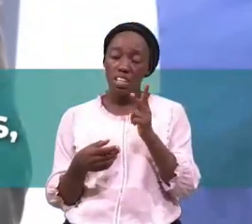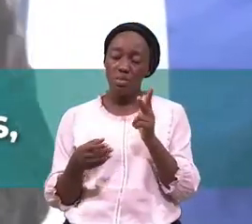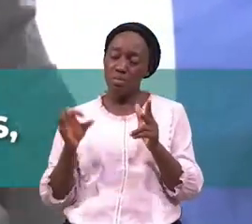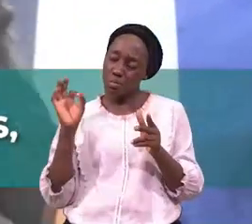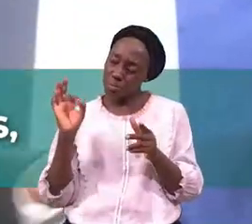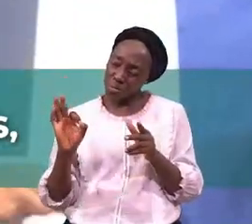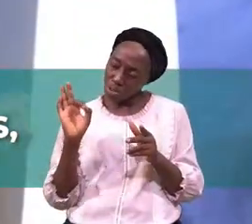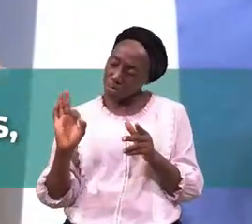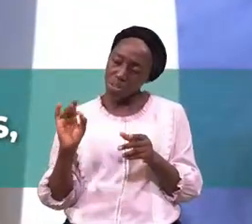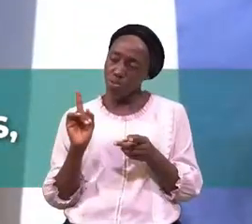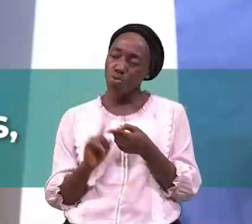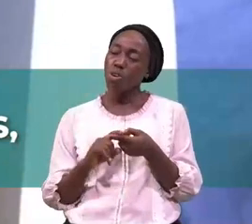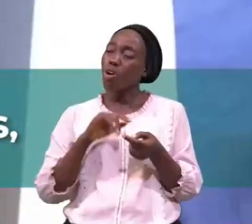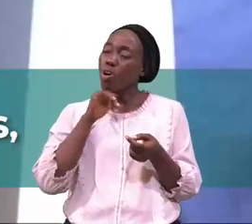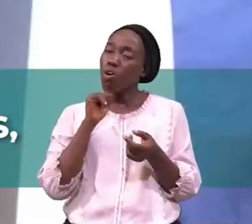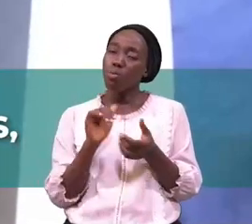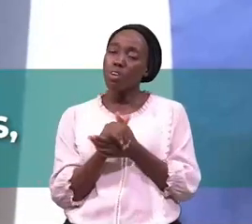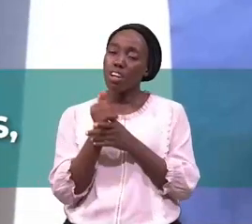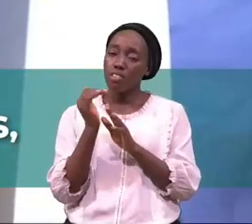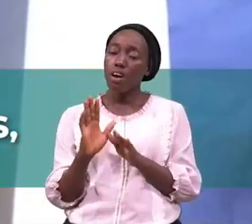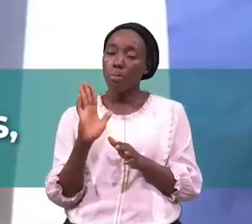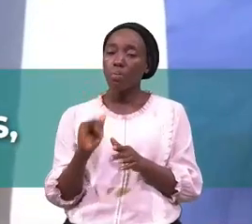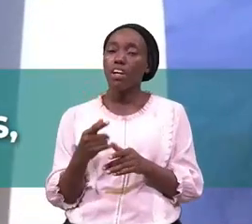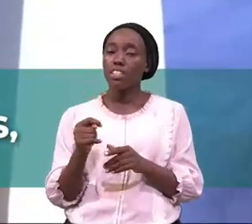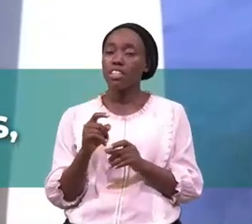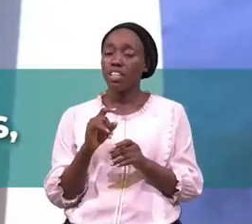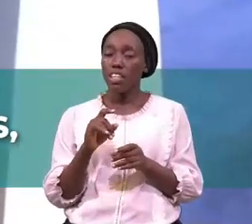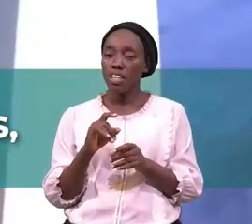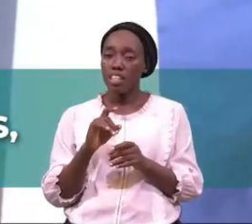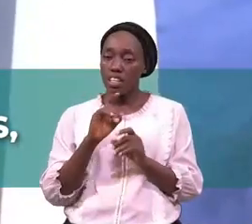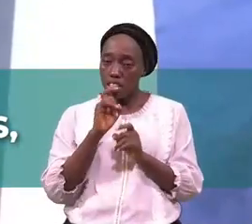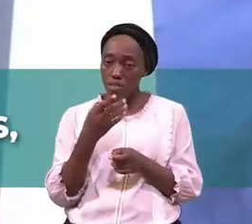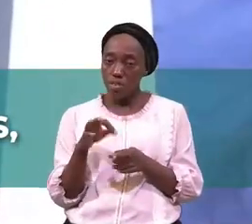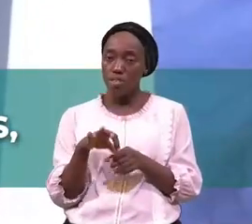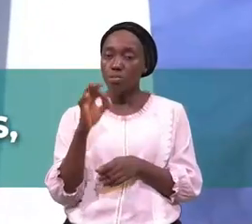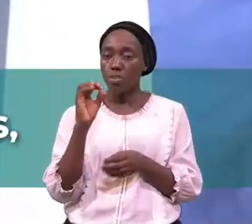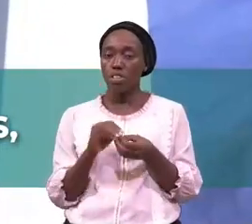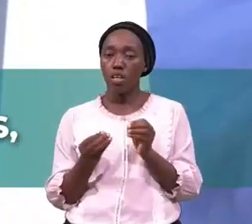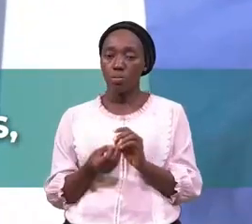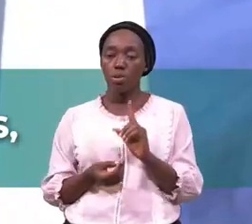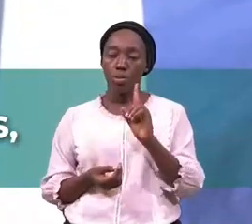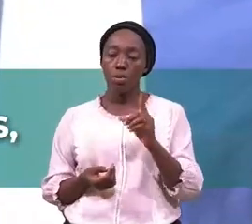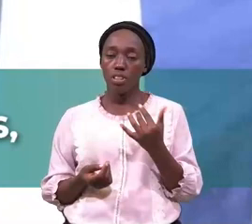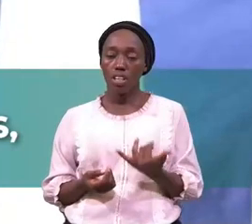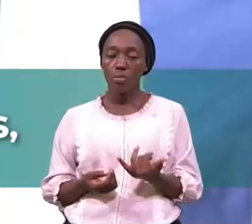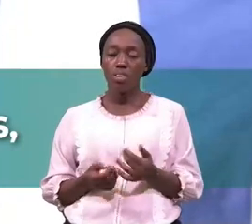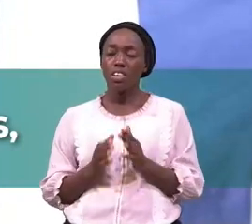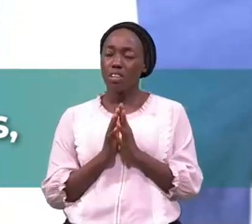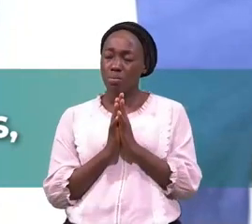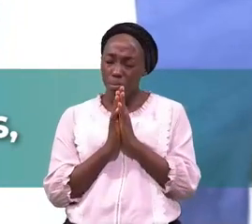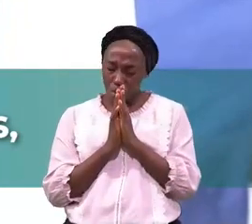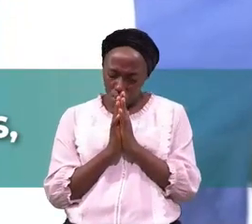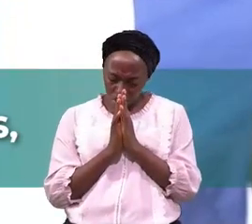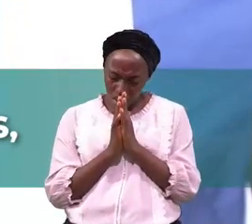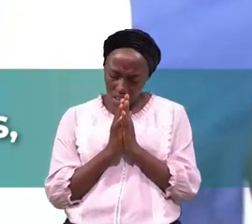Et troisièmement, nous prêchons aux païens par le don de l'Esprit. Premier point, élément.